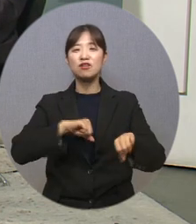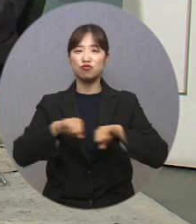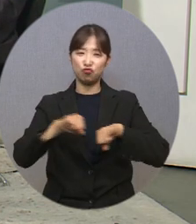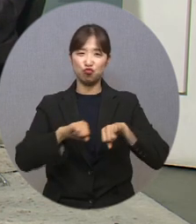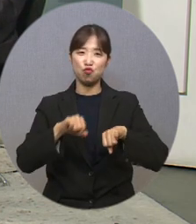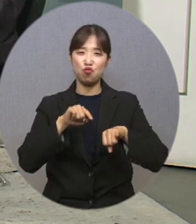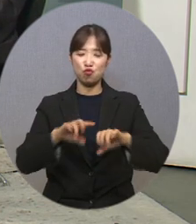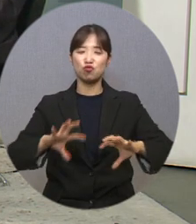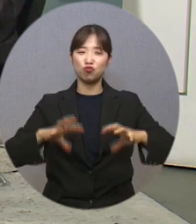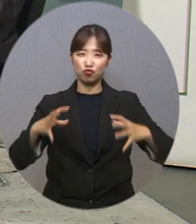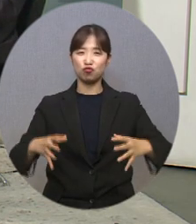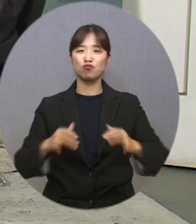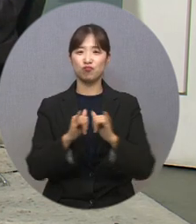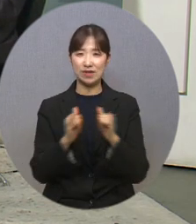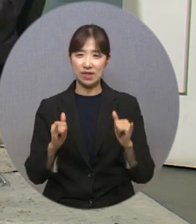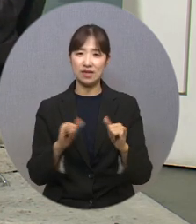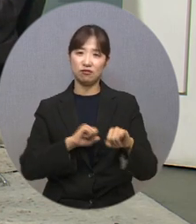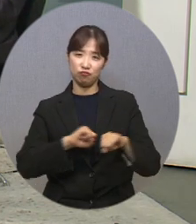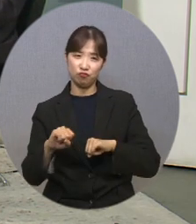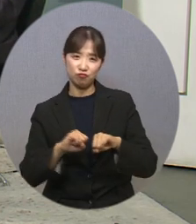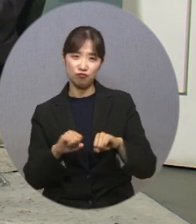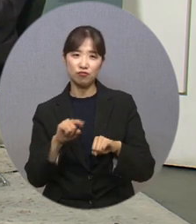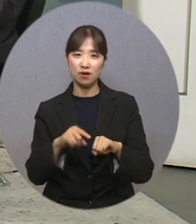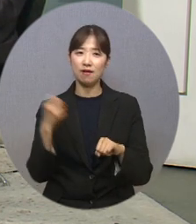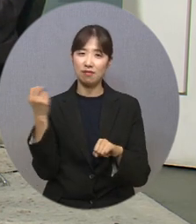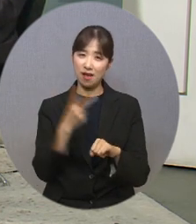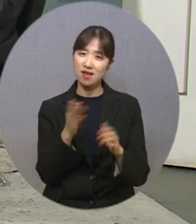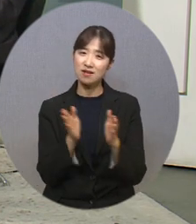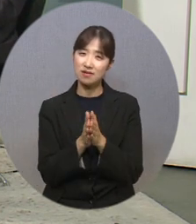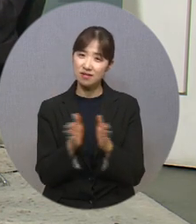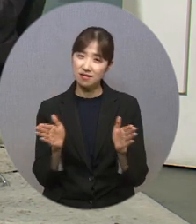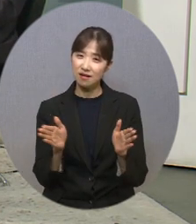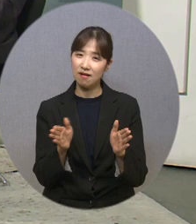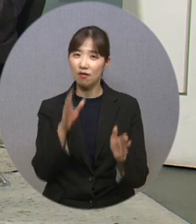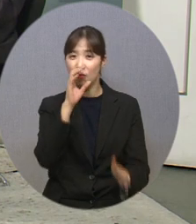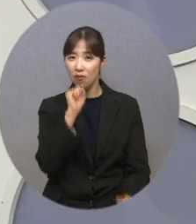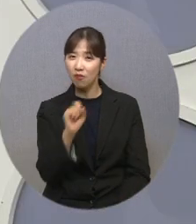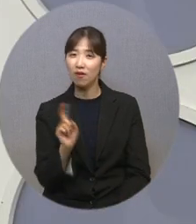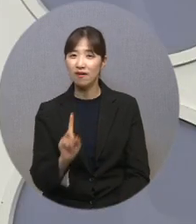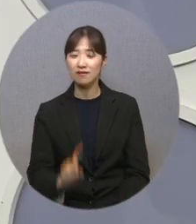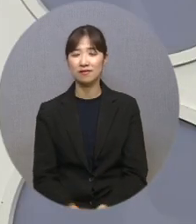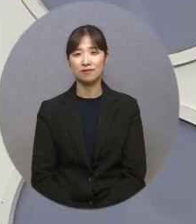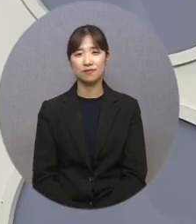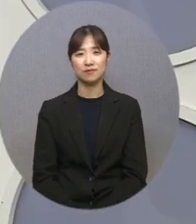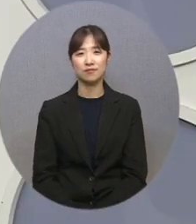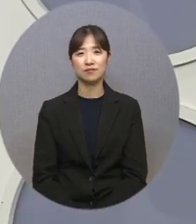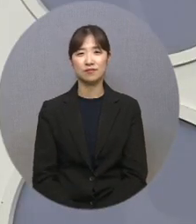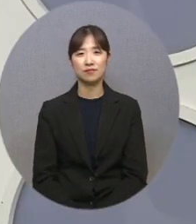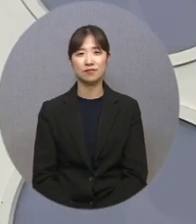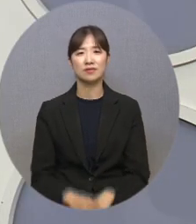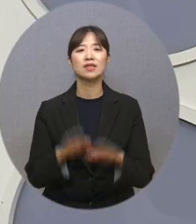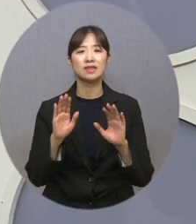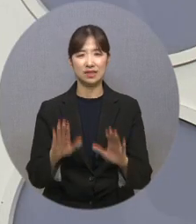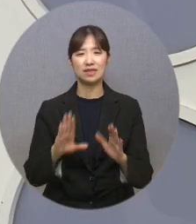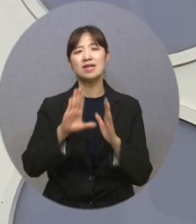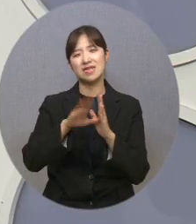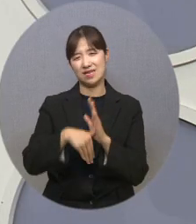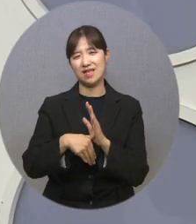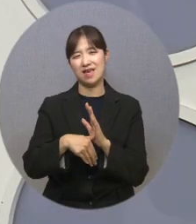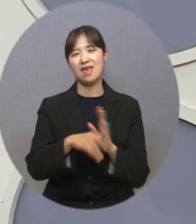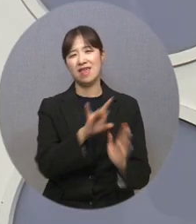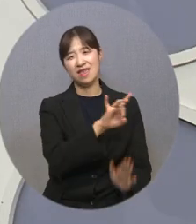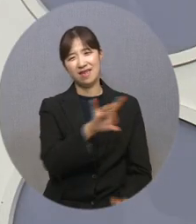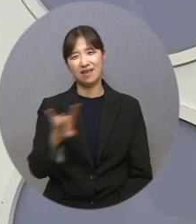국민 운동이 다시 좀 시작했으면 어떨까요? 이제 시대 정신이